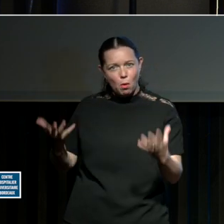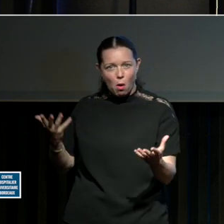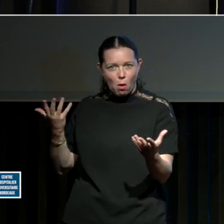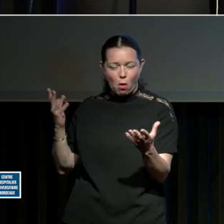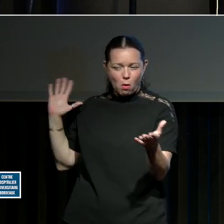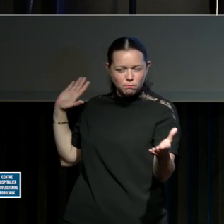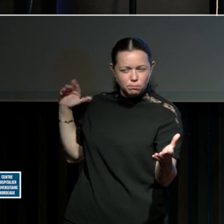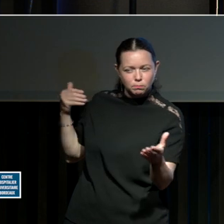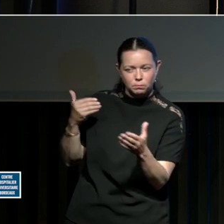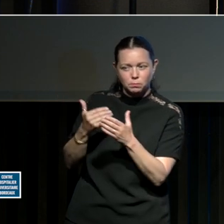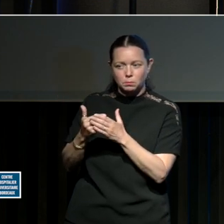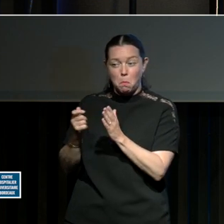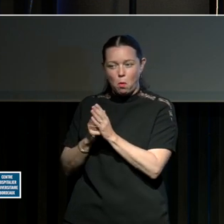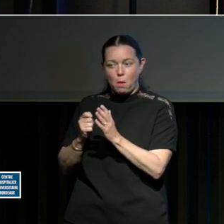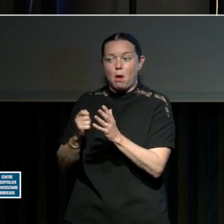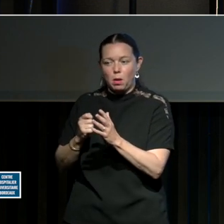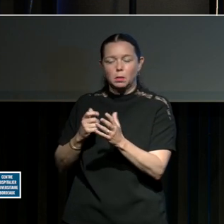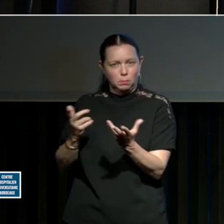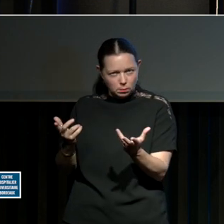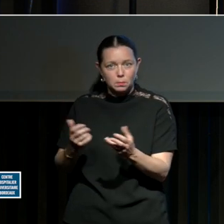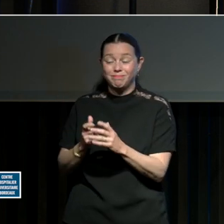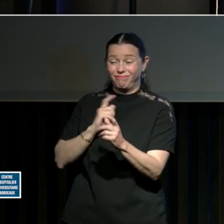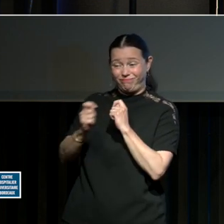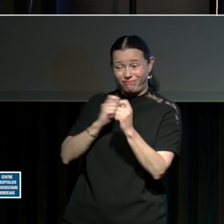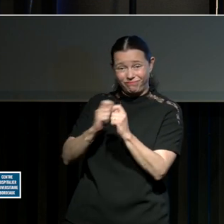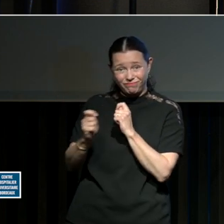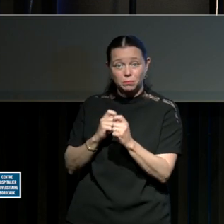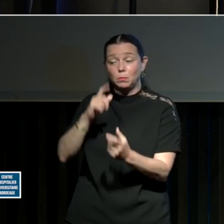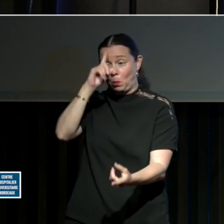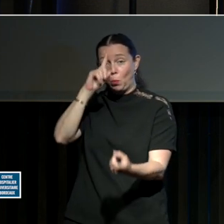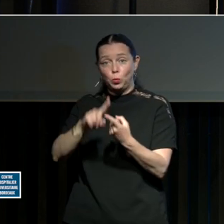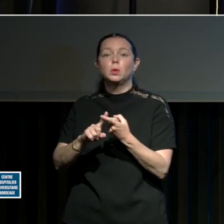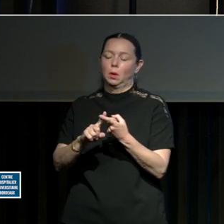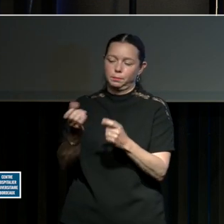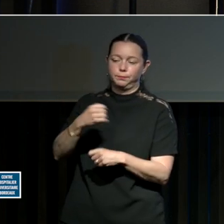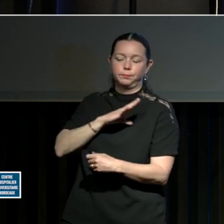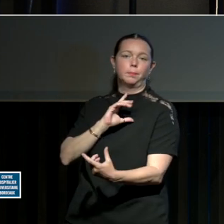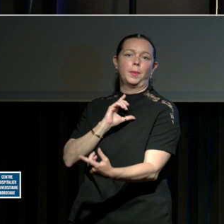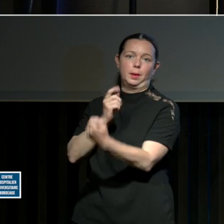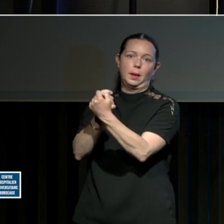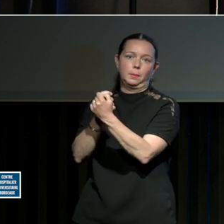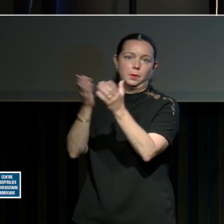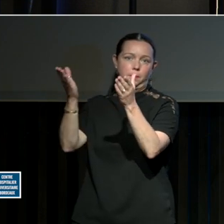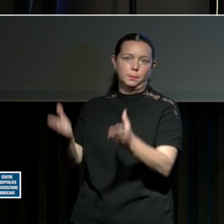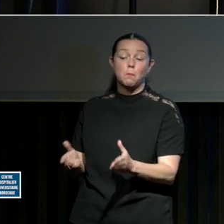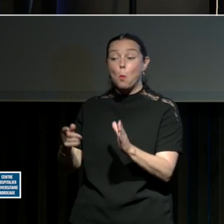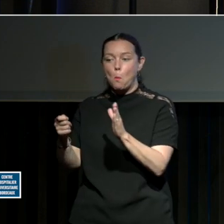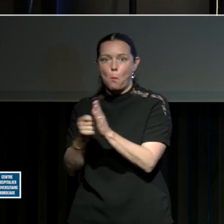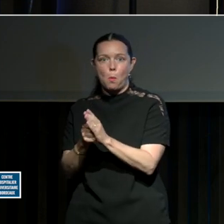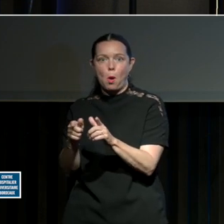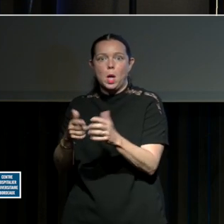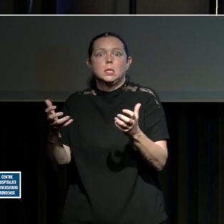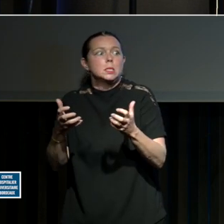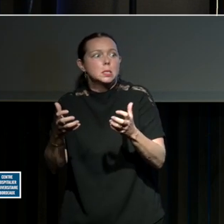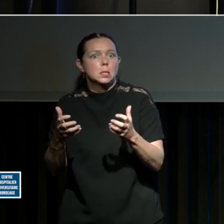pouvoir proposer la prise en charge la plus adaptée au moment dans le parcours de consommation et pouvoir